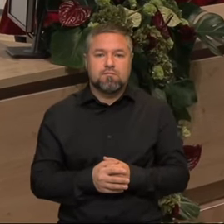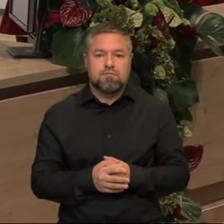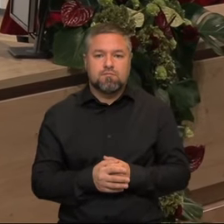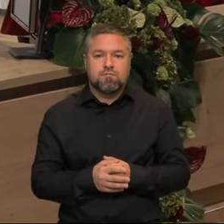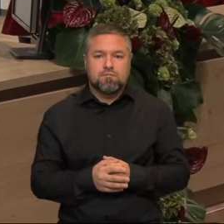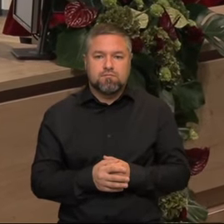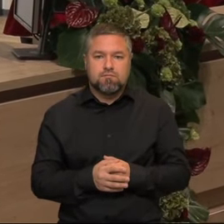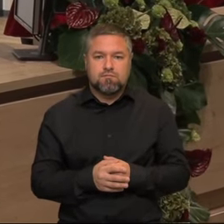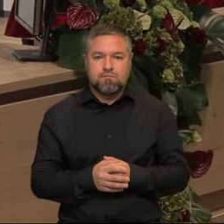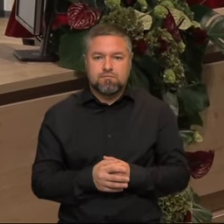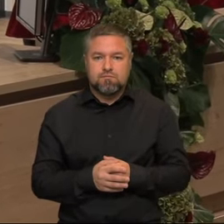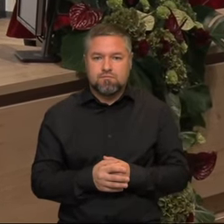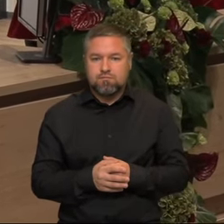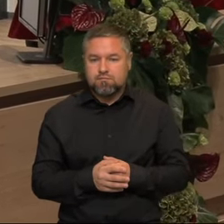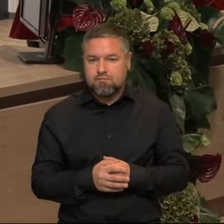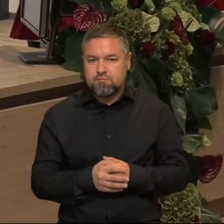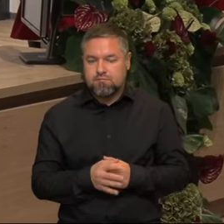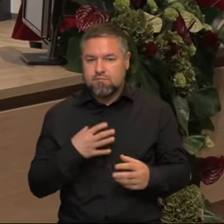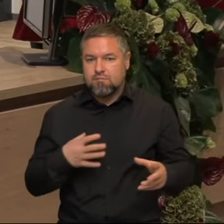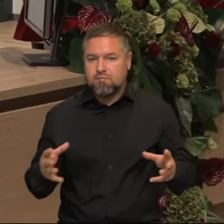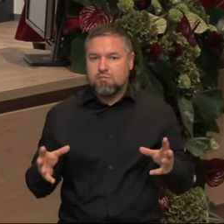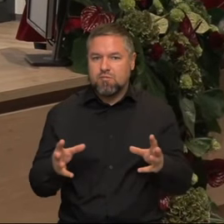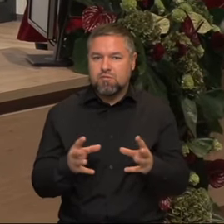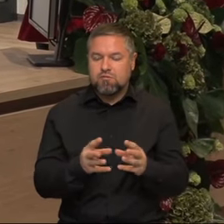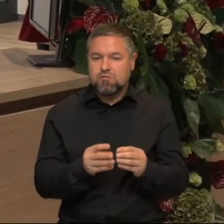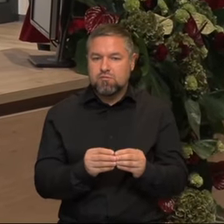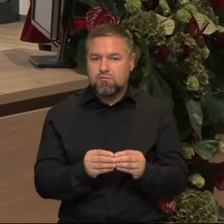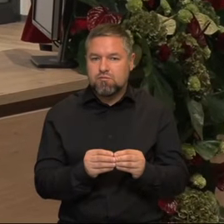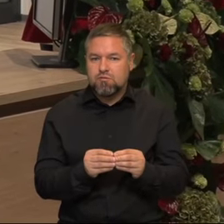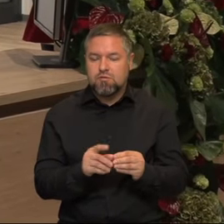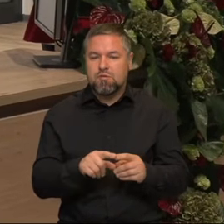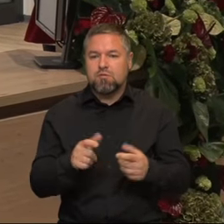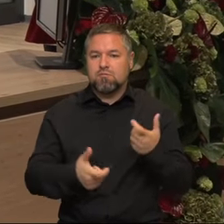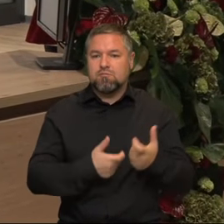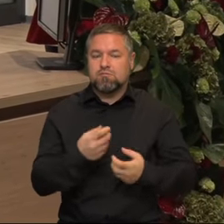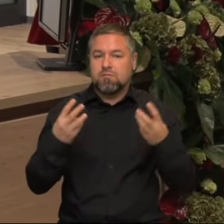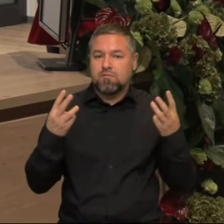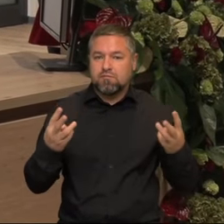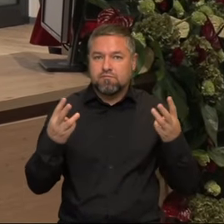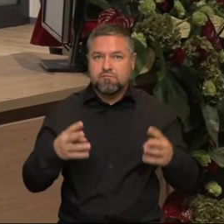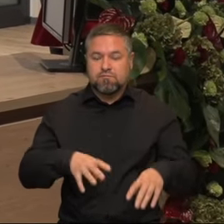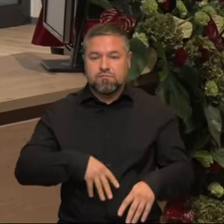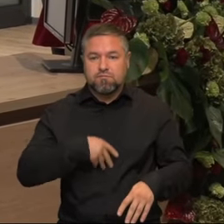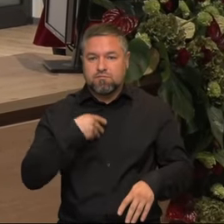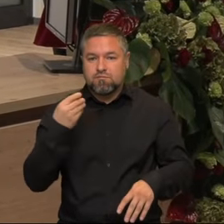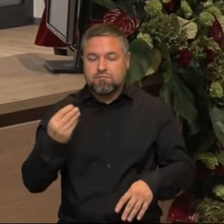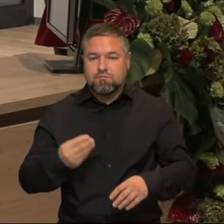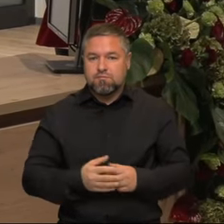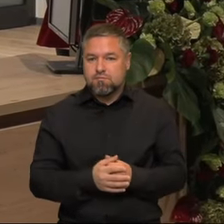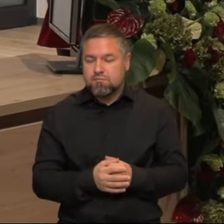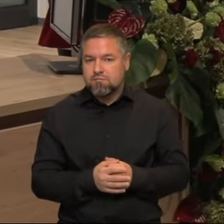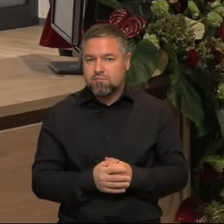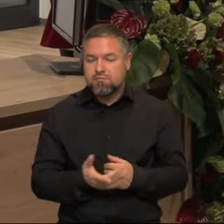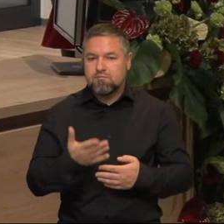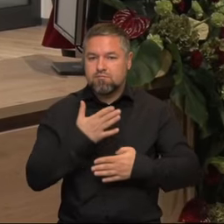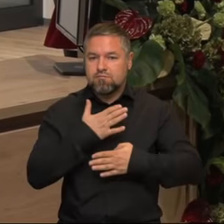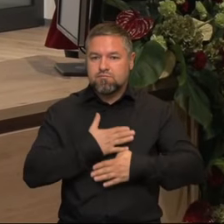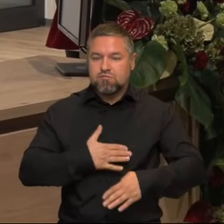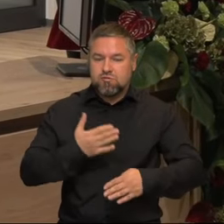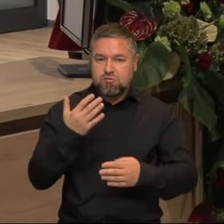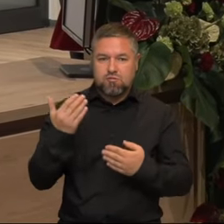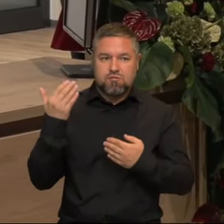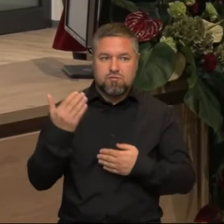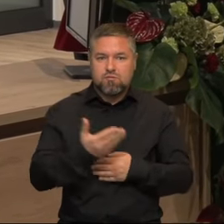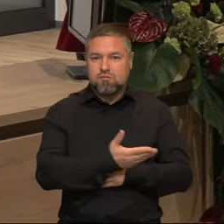możliwy. I wspólnie celebrujemy tak ważne święto. Mam przyjemność powitać Państwa